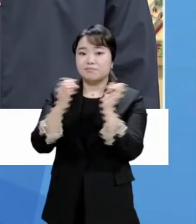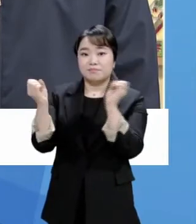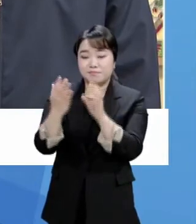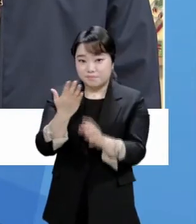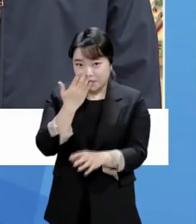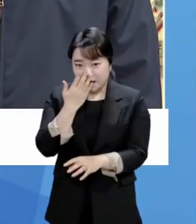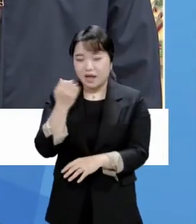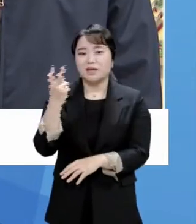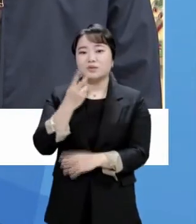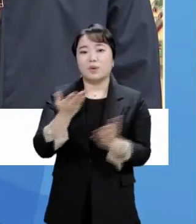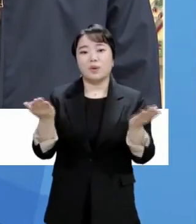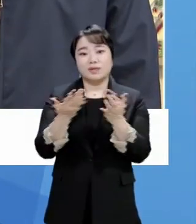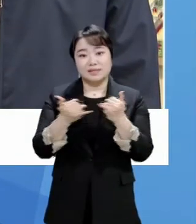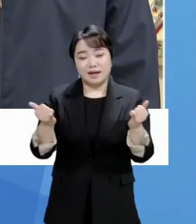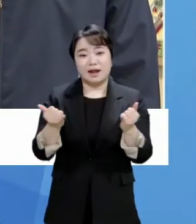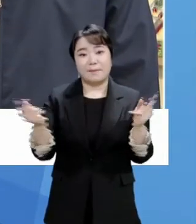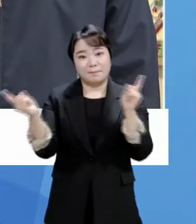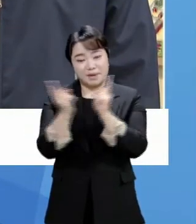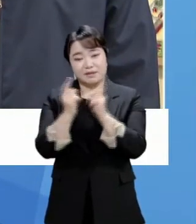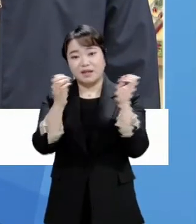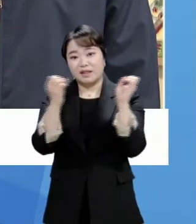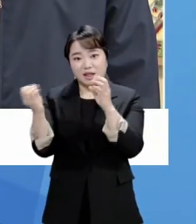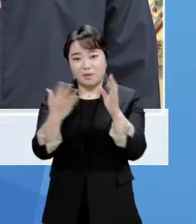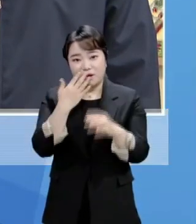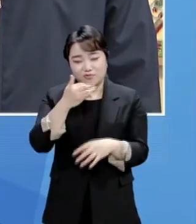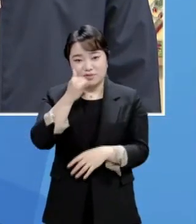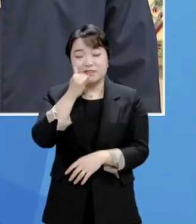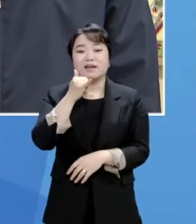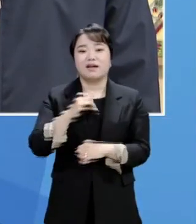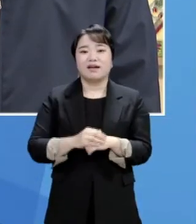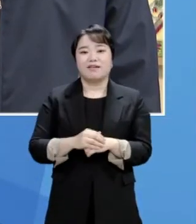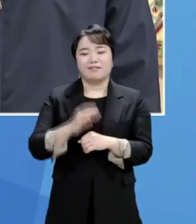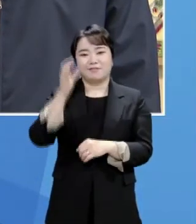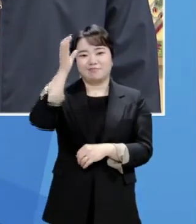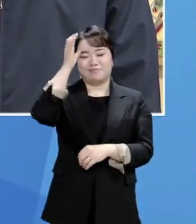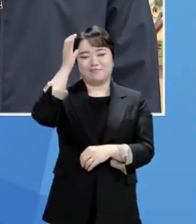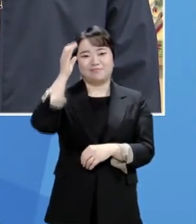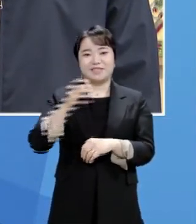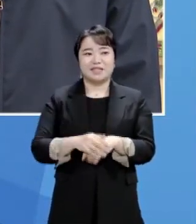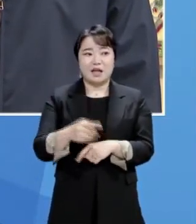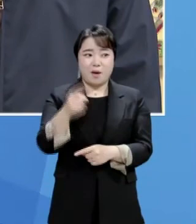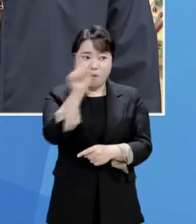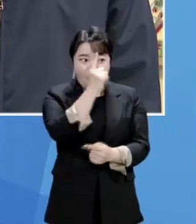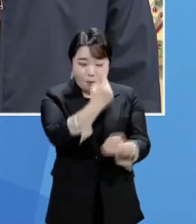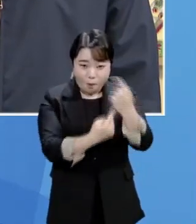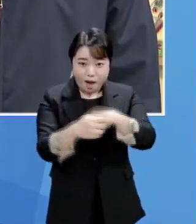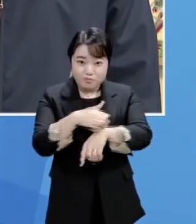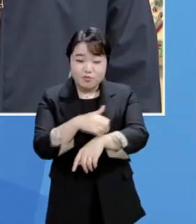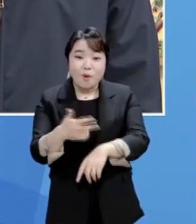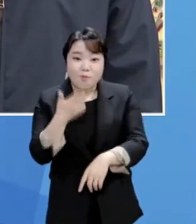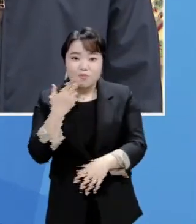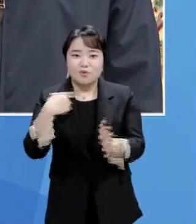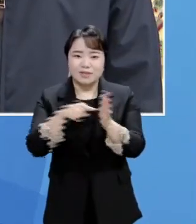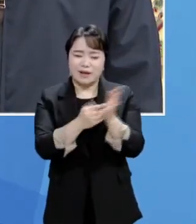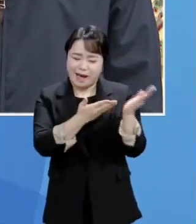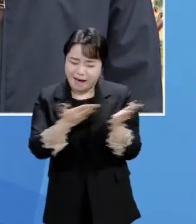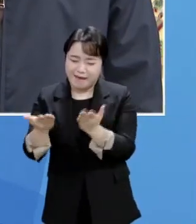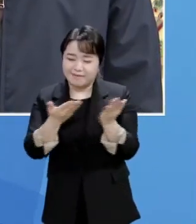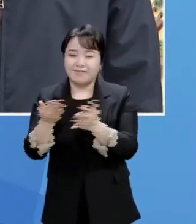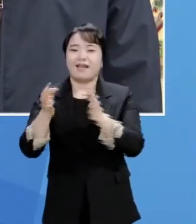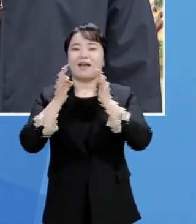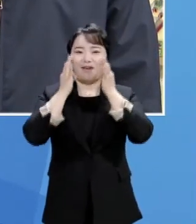우리 직원들도 쉽게 만나서 같이 대화할 수 있지 않을까 이렇게 생각합니다. 아마 시민 불편하지 않도록 안내 잘하도록